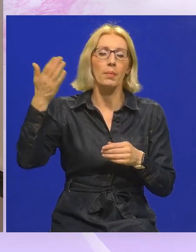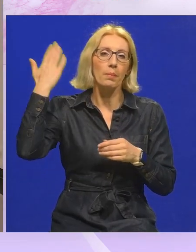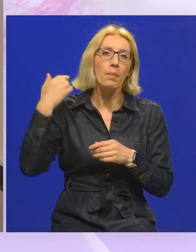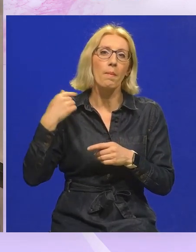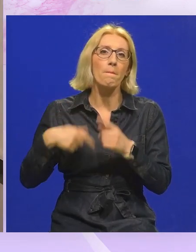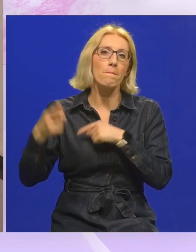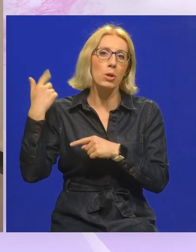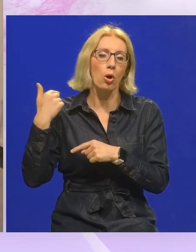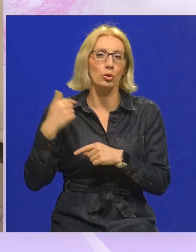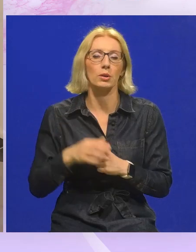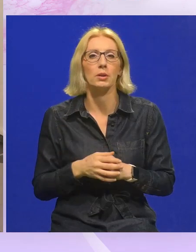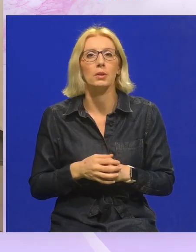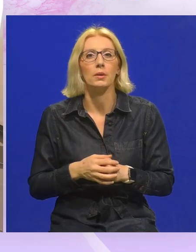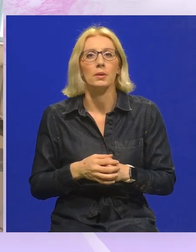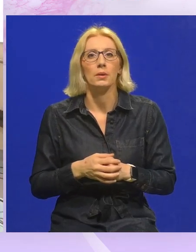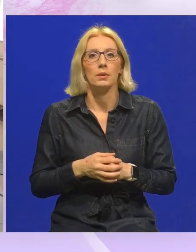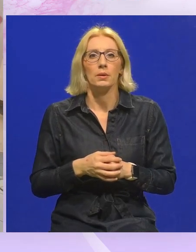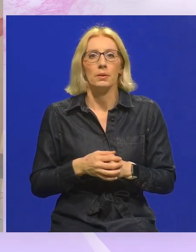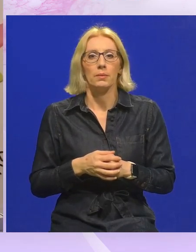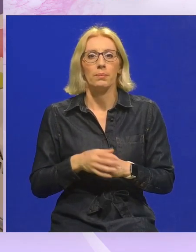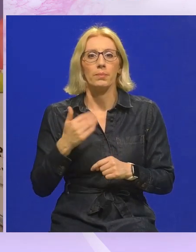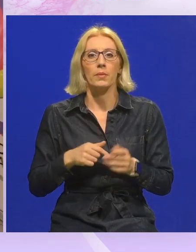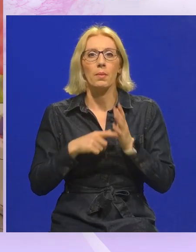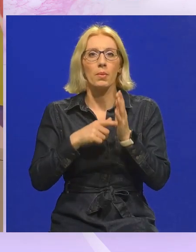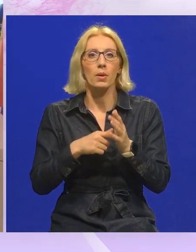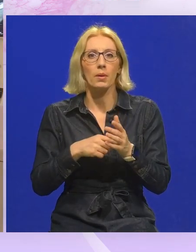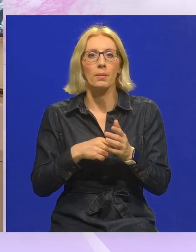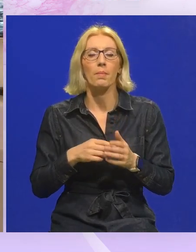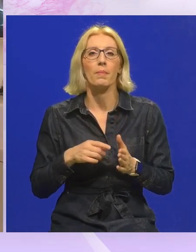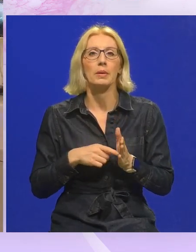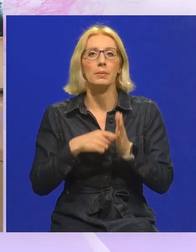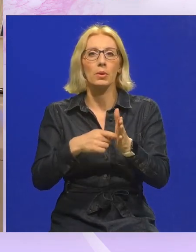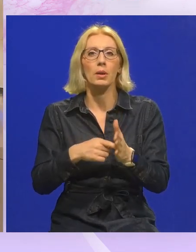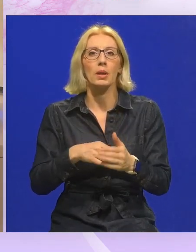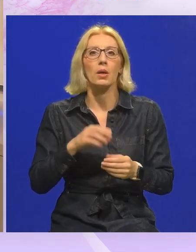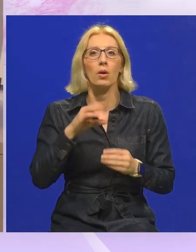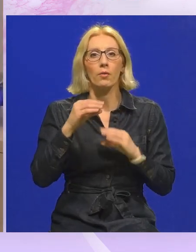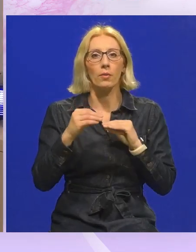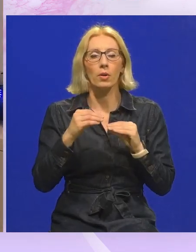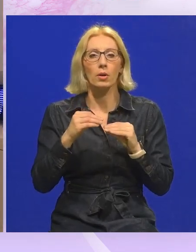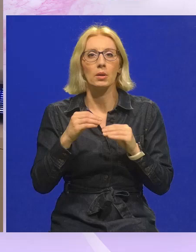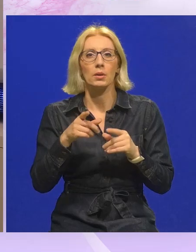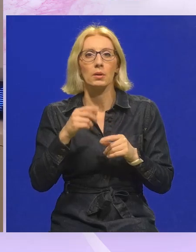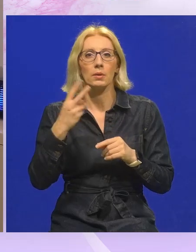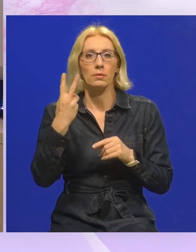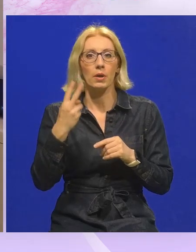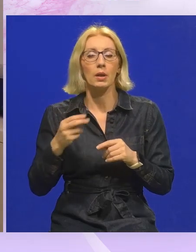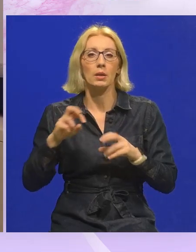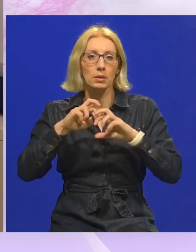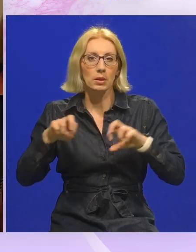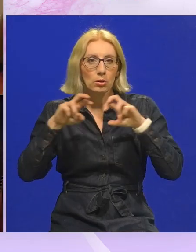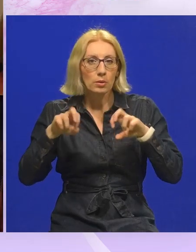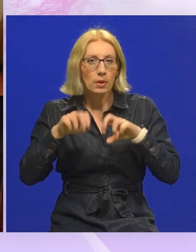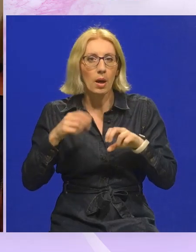prošlosti. Jurcan je ukratko predstavio zagovarački dio projekta. Na temelju dvaju istraživanja